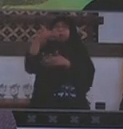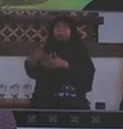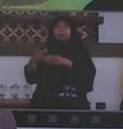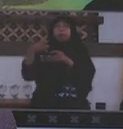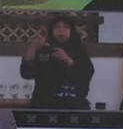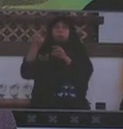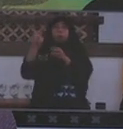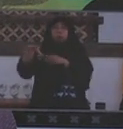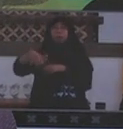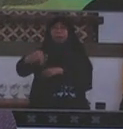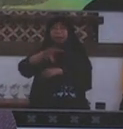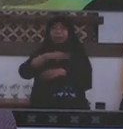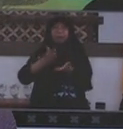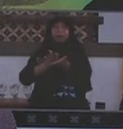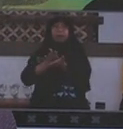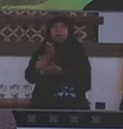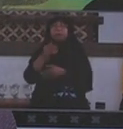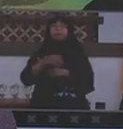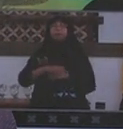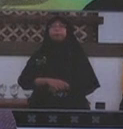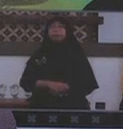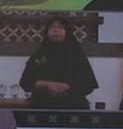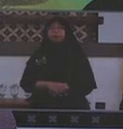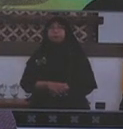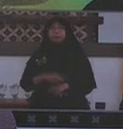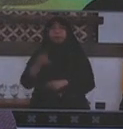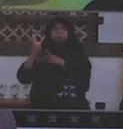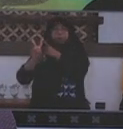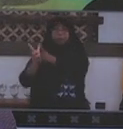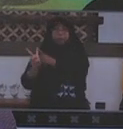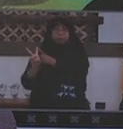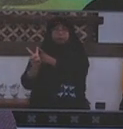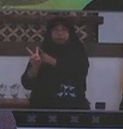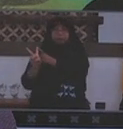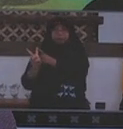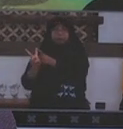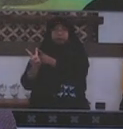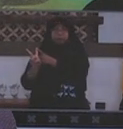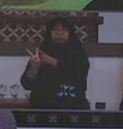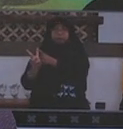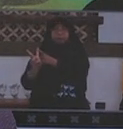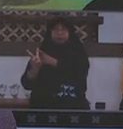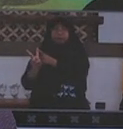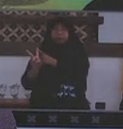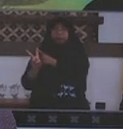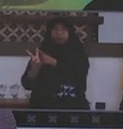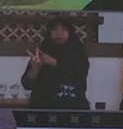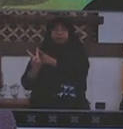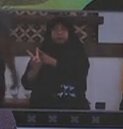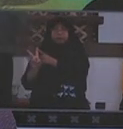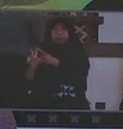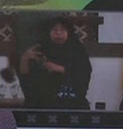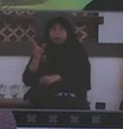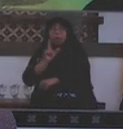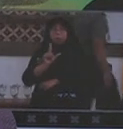wilayah pengembangan atau spasial. Yang kedua, kita semuanya sebagaimana laporan Ibu